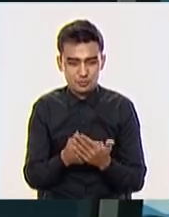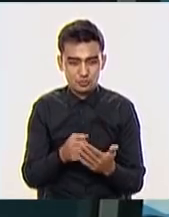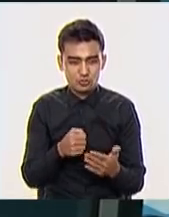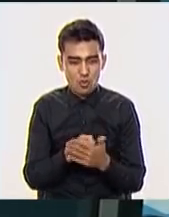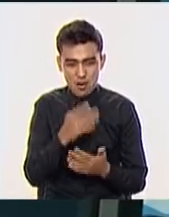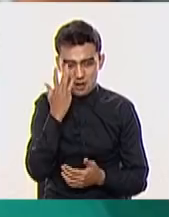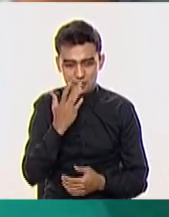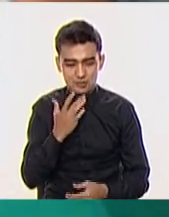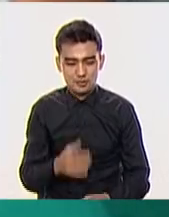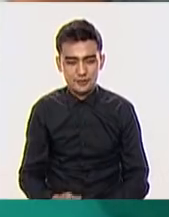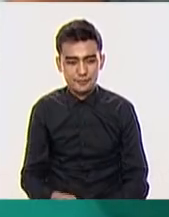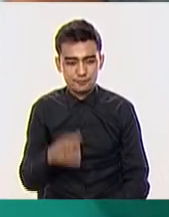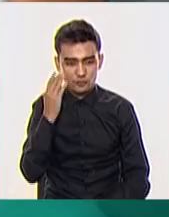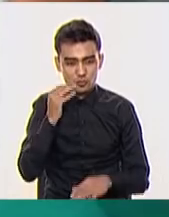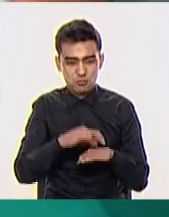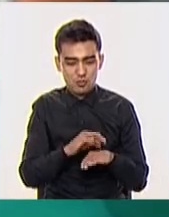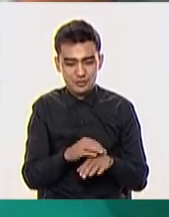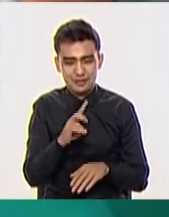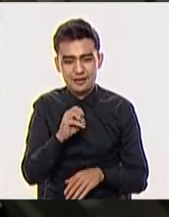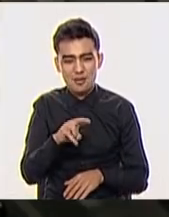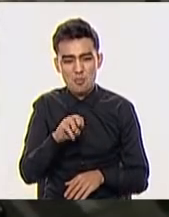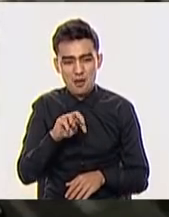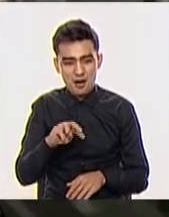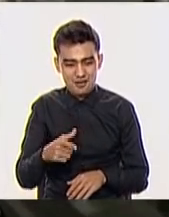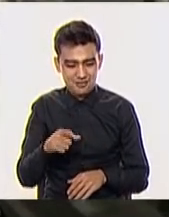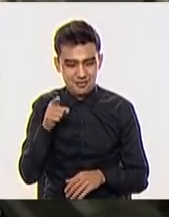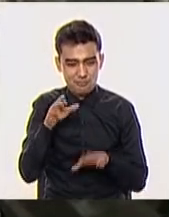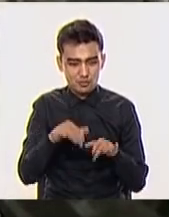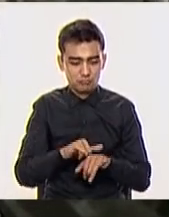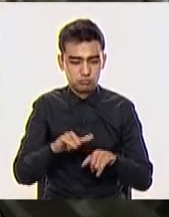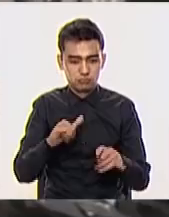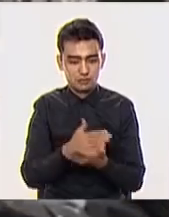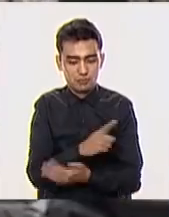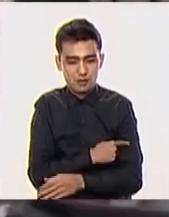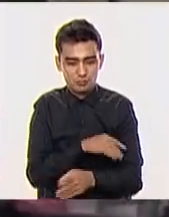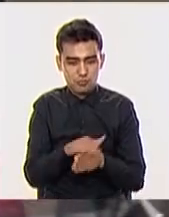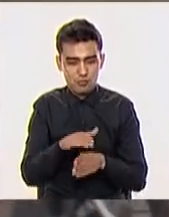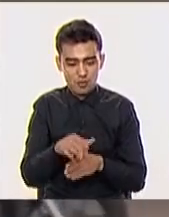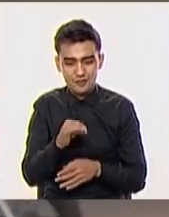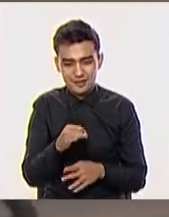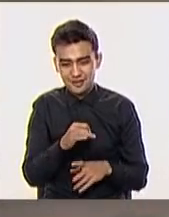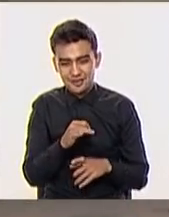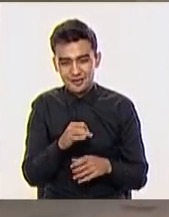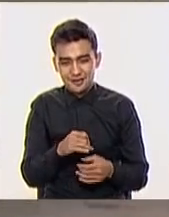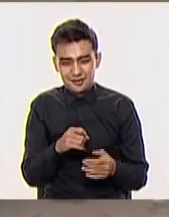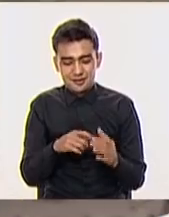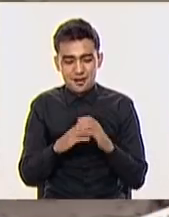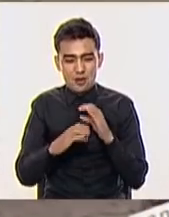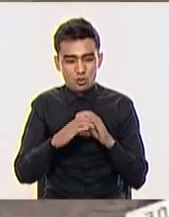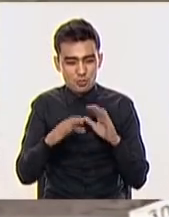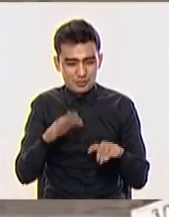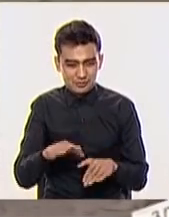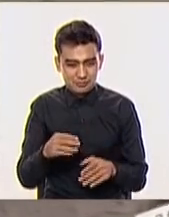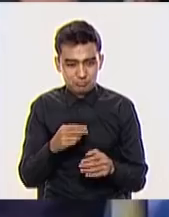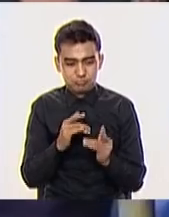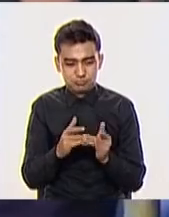середины лета. Число заболевших в Непале стремительно растет. Больницы переполнены, пациентов размещают в коридорах. В стране с